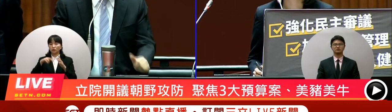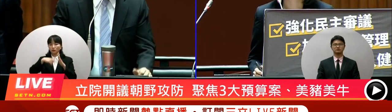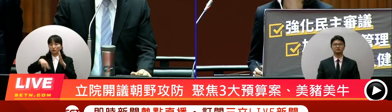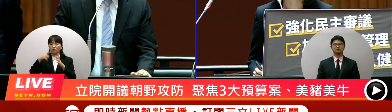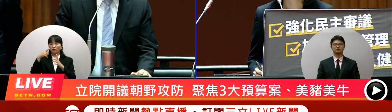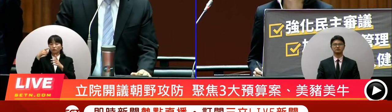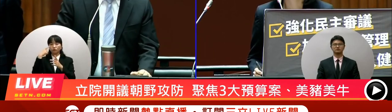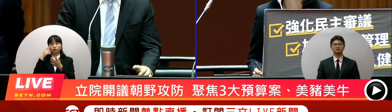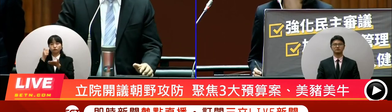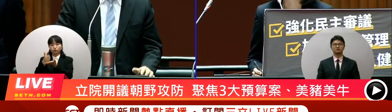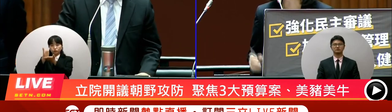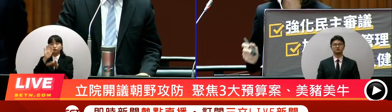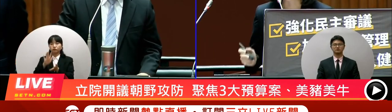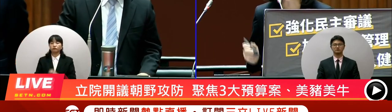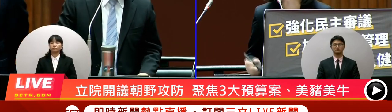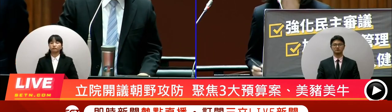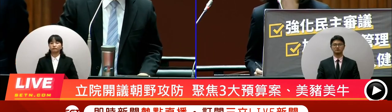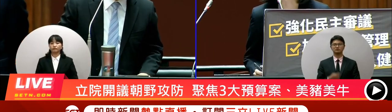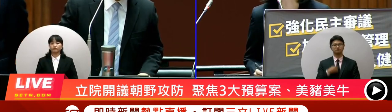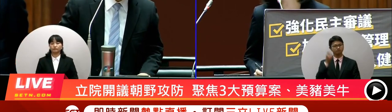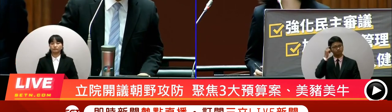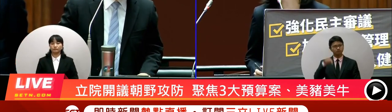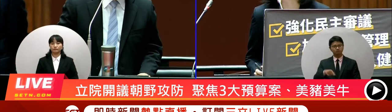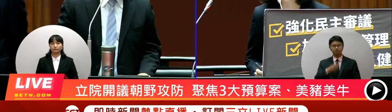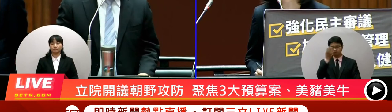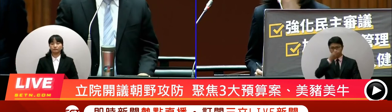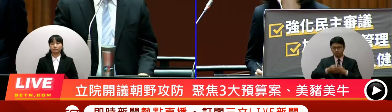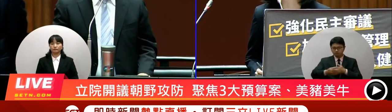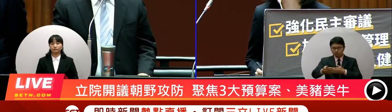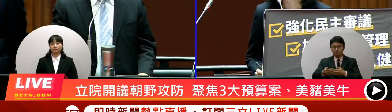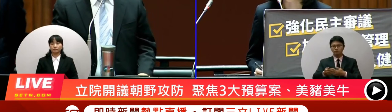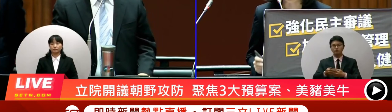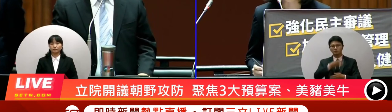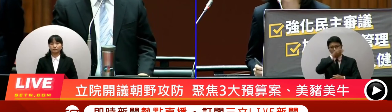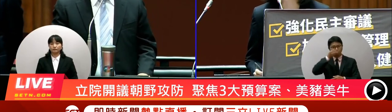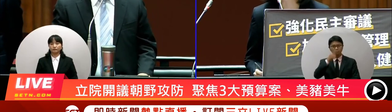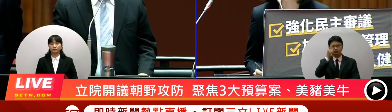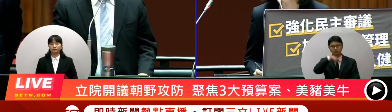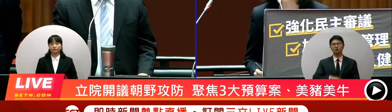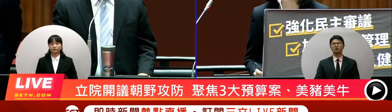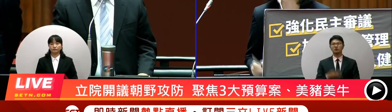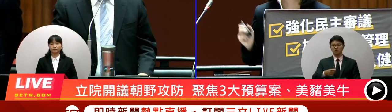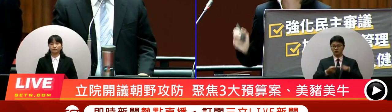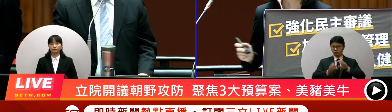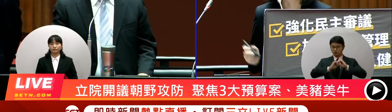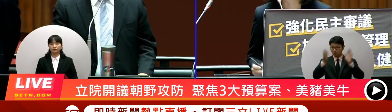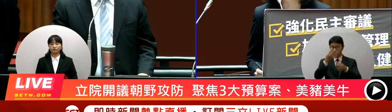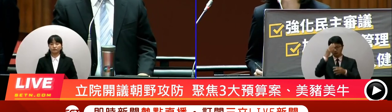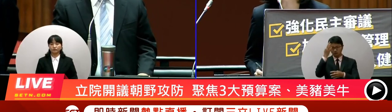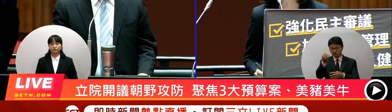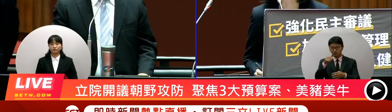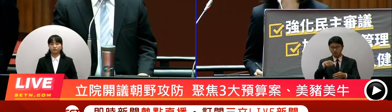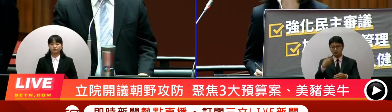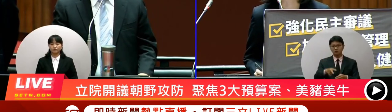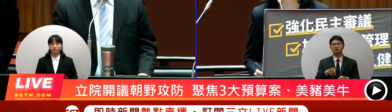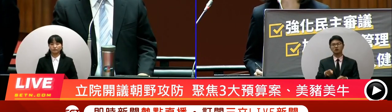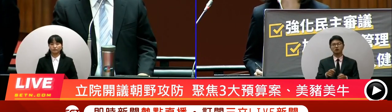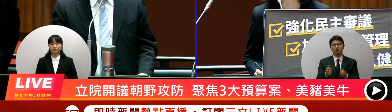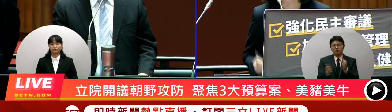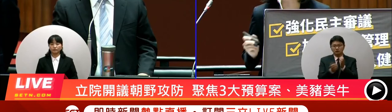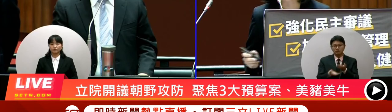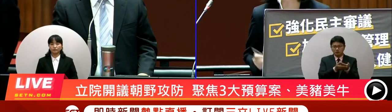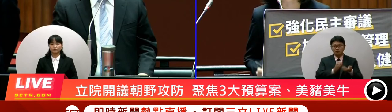尊重。 所以我们仍然认为这些相关的审查程序不应该跳过，所以包括说公告的期间以及违反这个附带决议的部分，都应